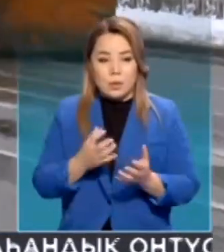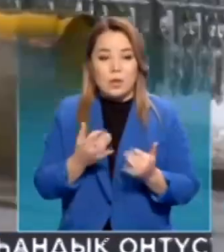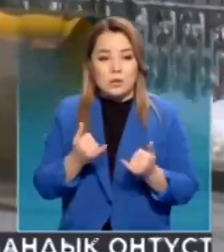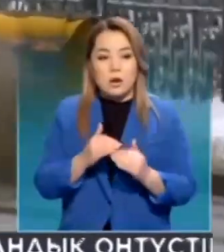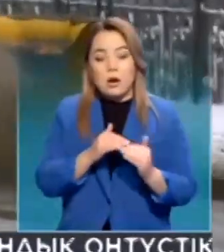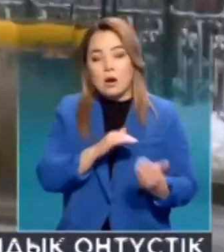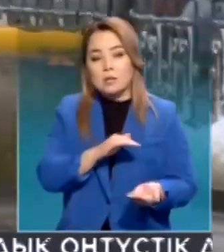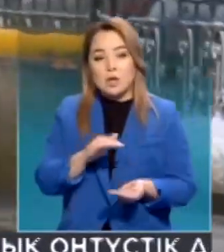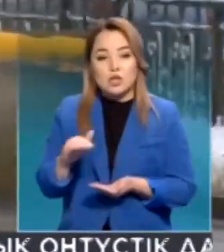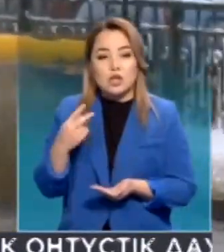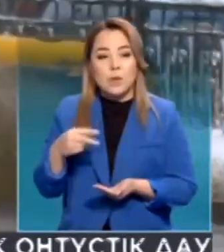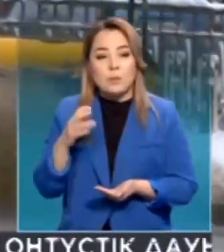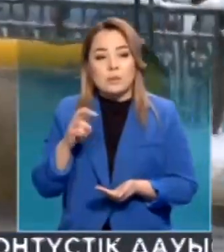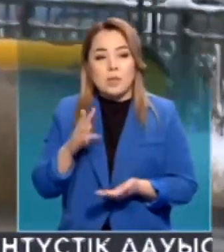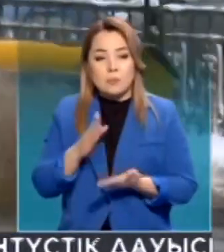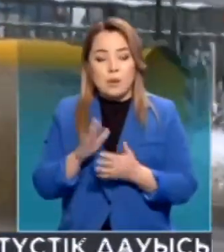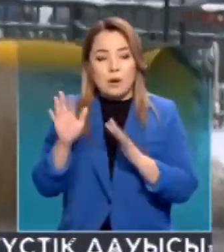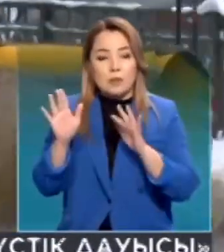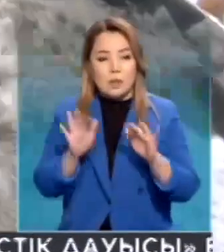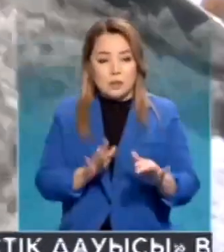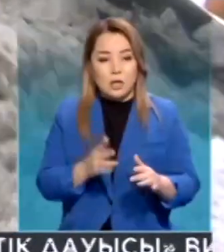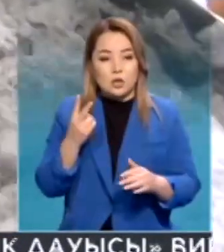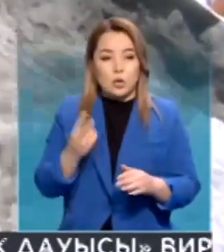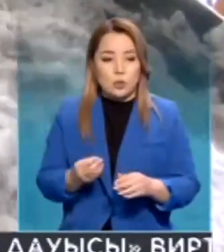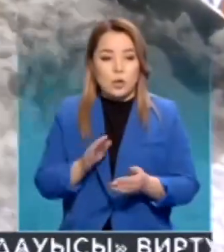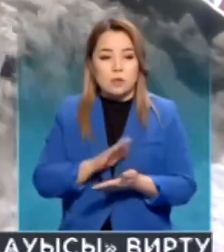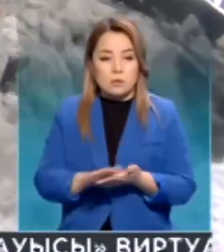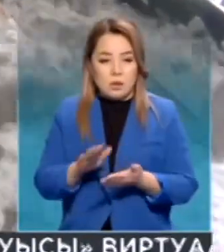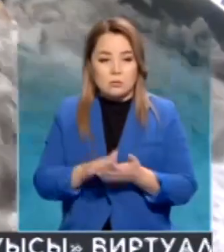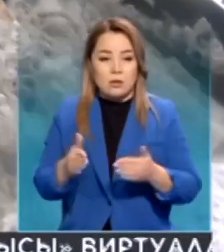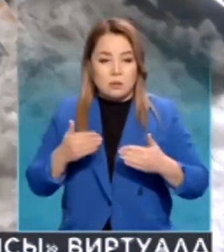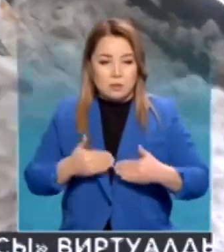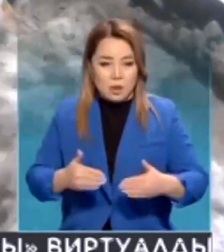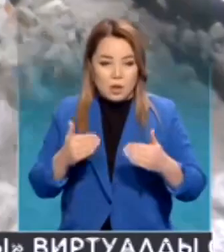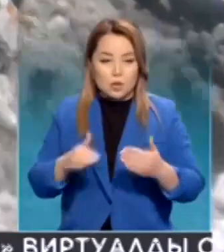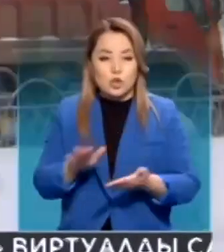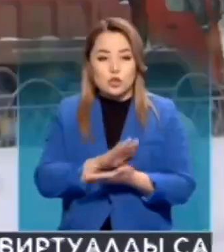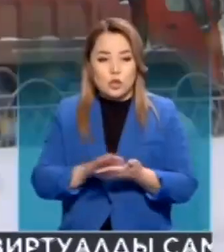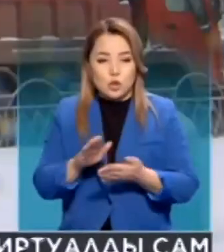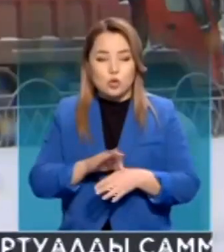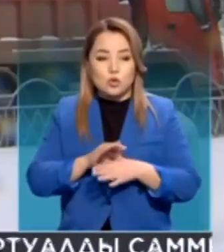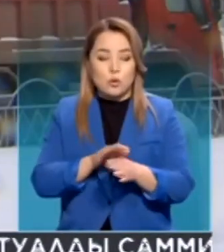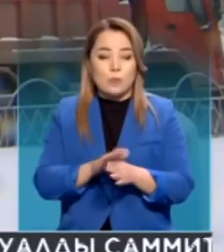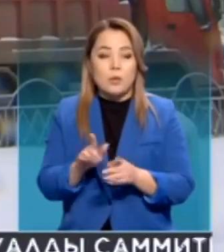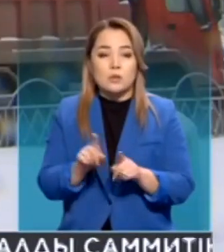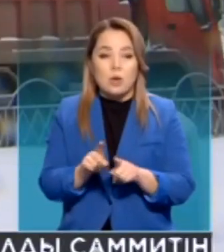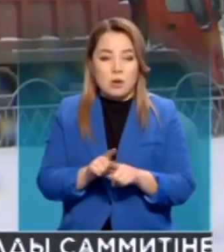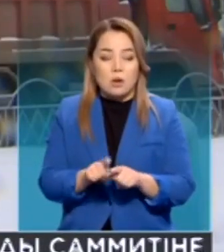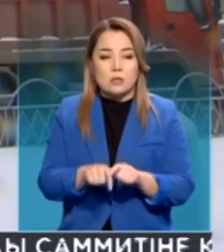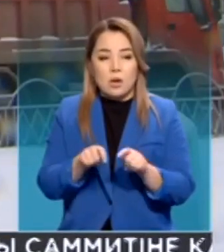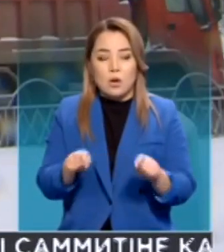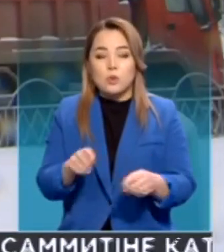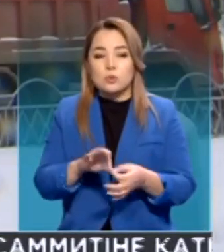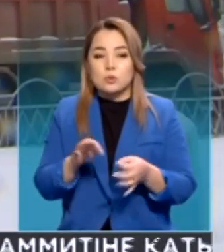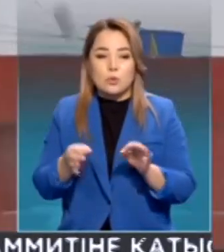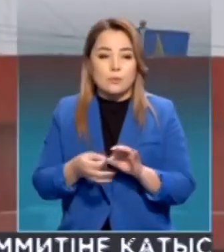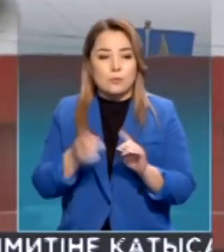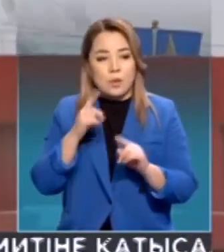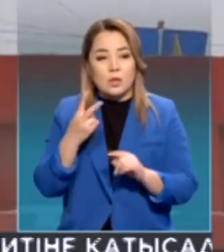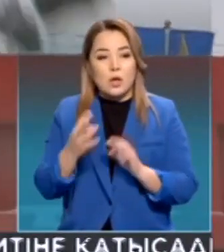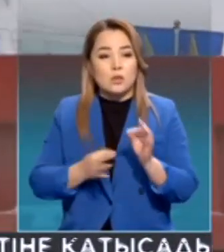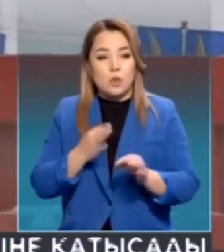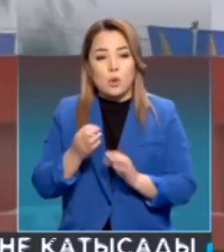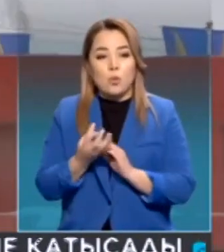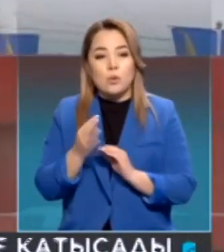Қалыңдығы 20 сантиметрге дейін жететін қарды екі күннен бері тазалау жұмыстары жүргізіліп жатқанымен оны бірден аршу оңайға соқпай тұр. Екі